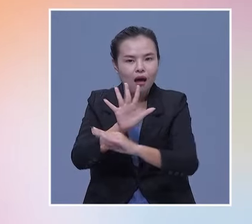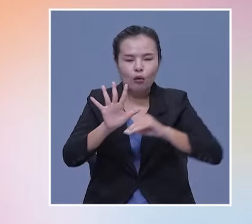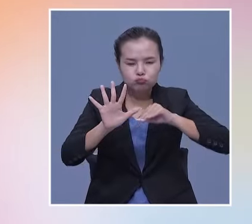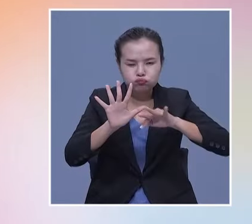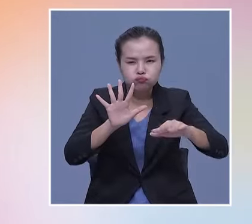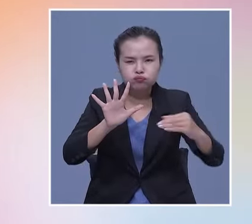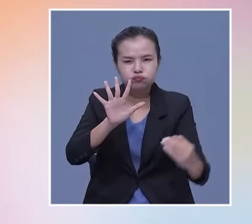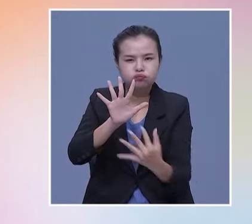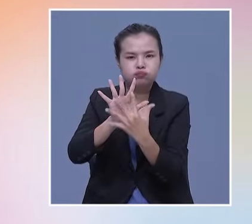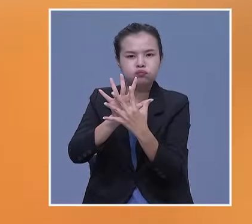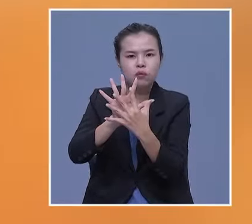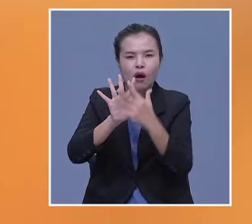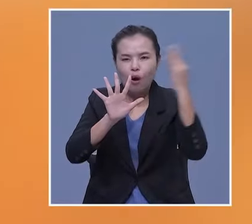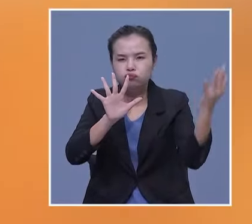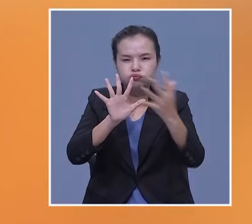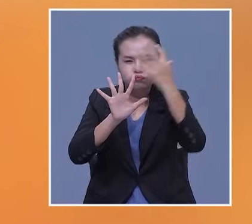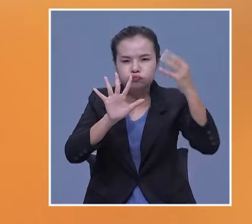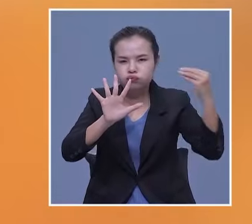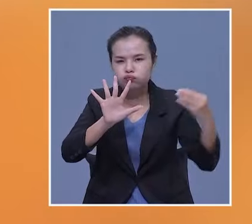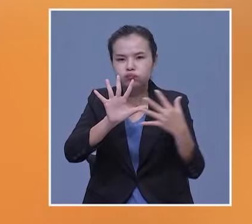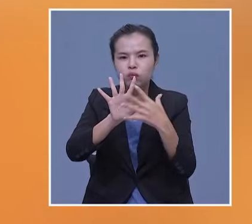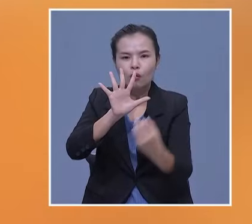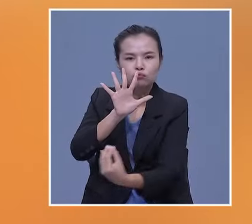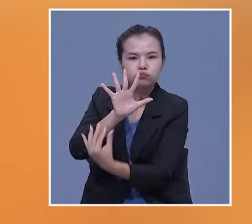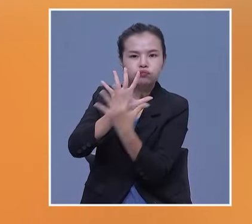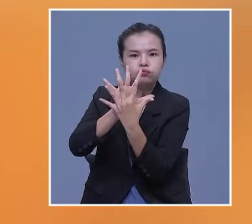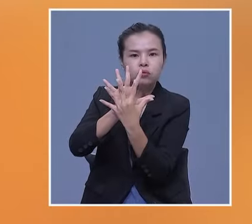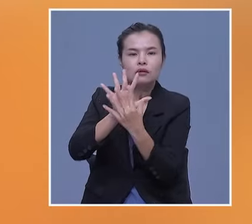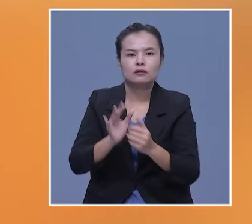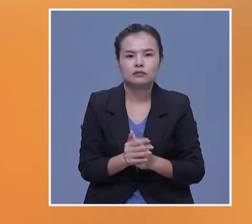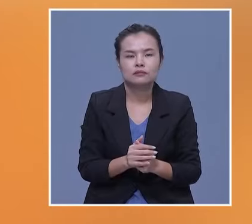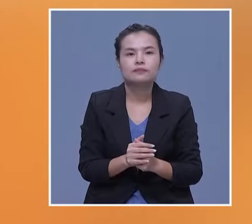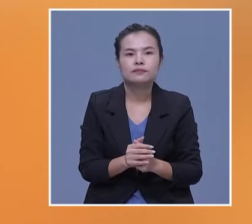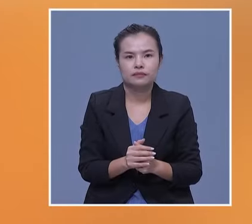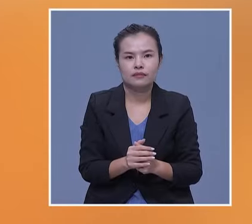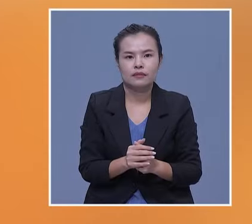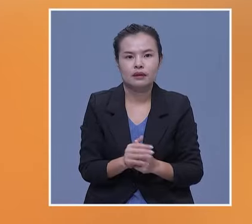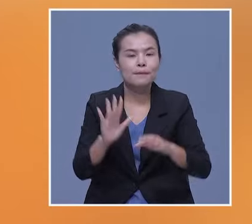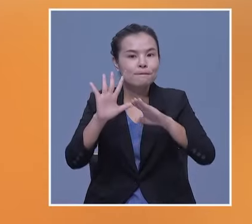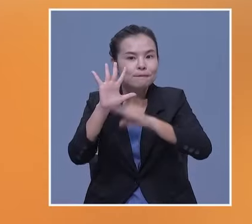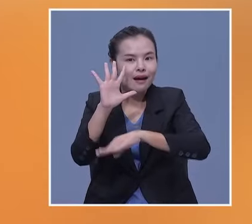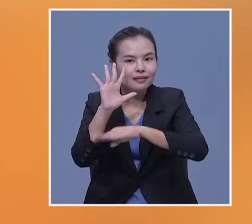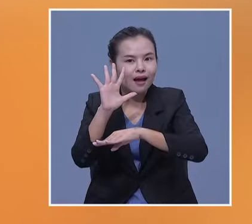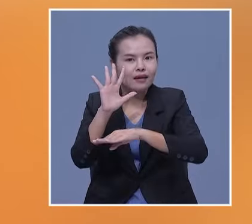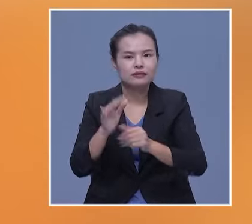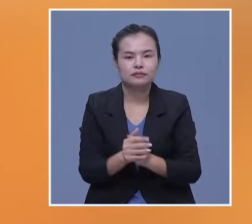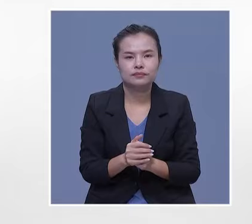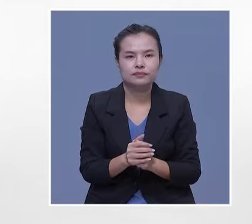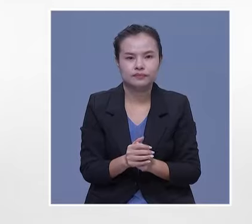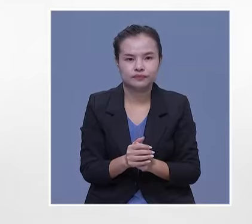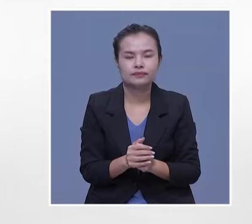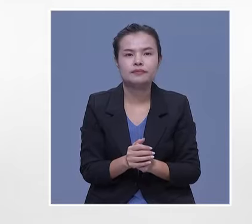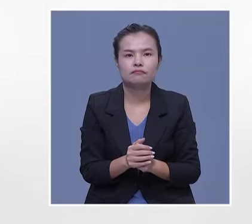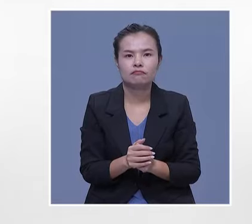ที่มีแนวพัดสอบของลมตะวันตกเฉียงใต้และลมฝ่ายตะวันออกบริเวณอ่าวไทยภาคใต้ตอนล่างและภาคตะวันออกนะครับ